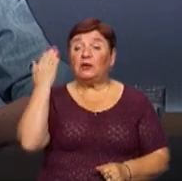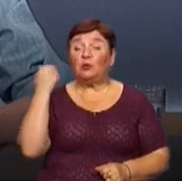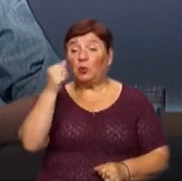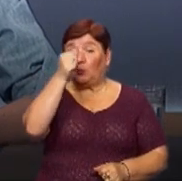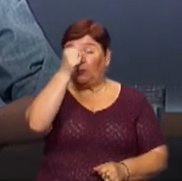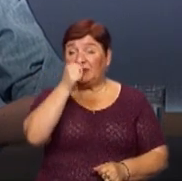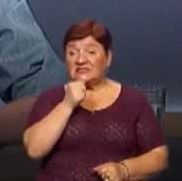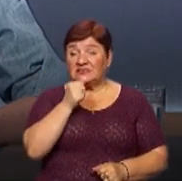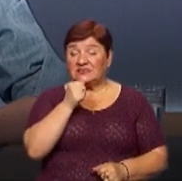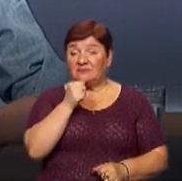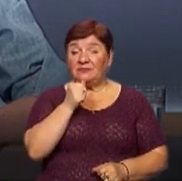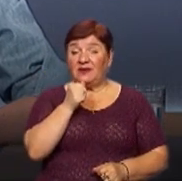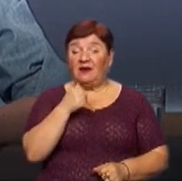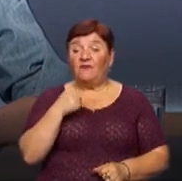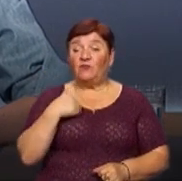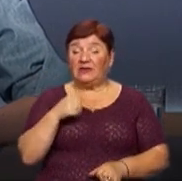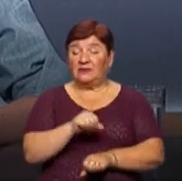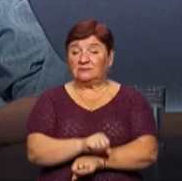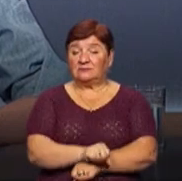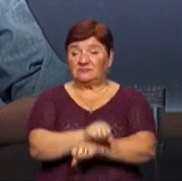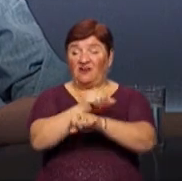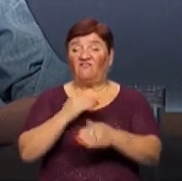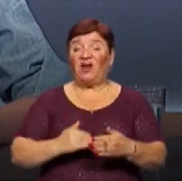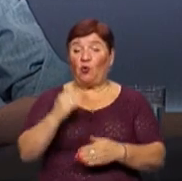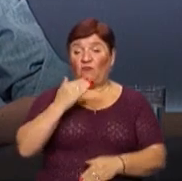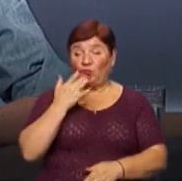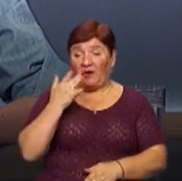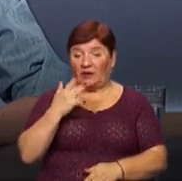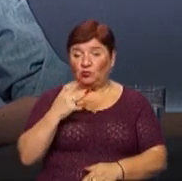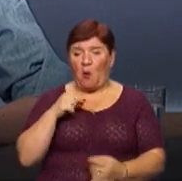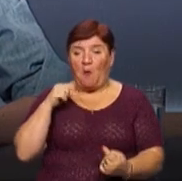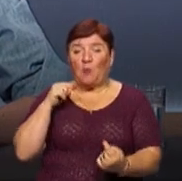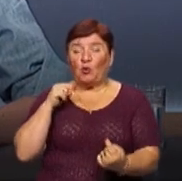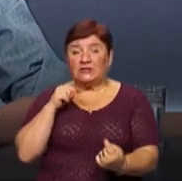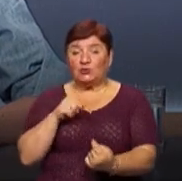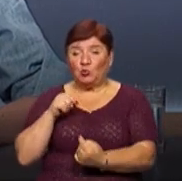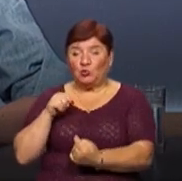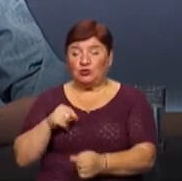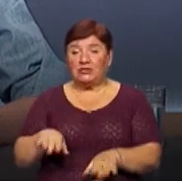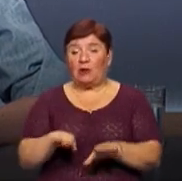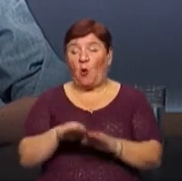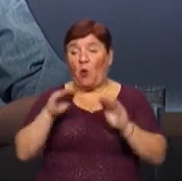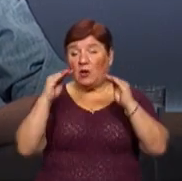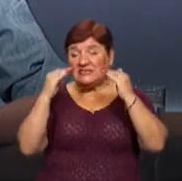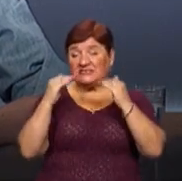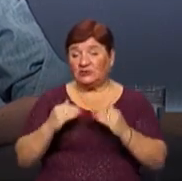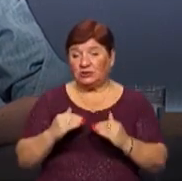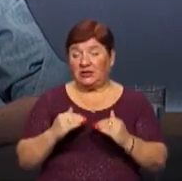місяці вони штурмували Верховну Раду, протестуючи проти такого